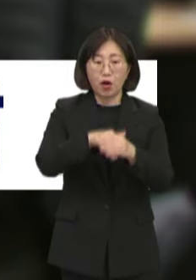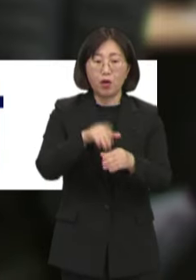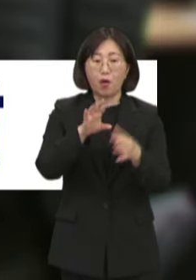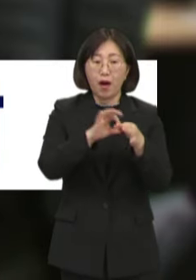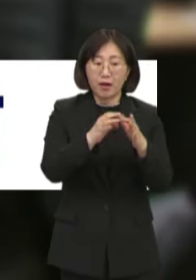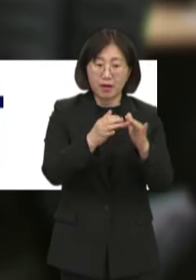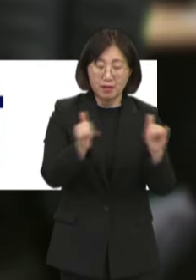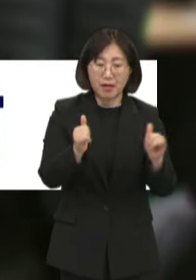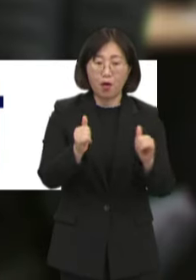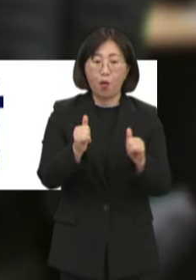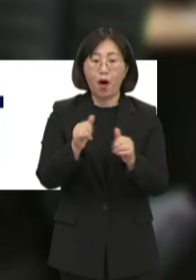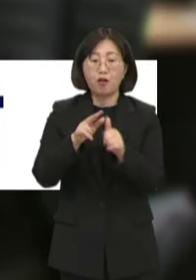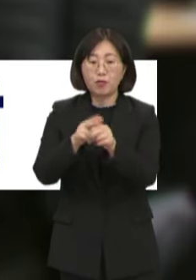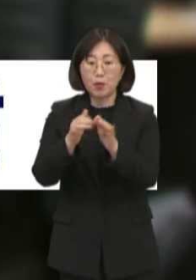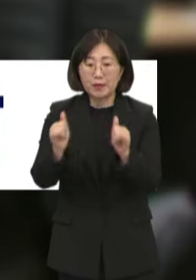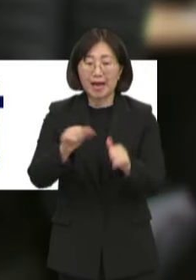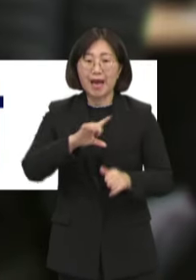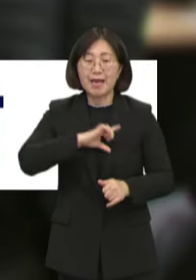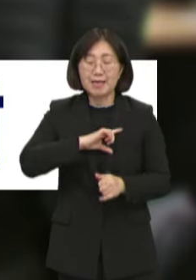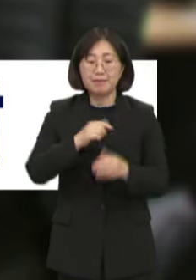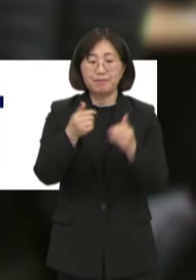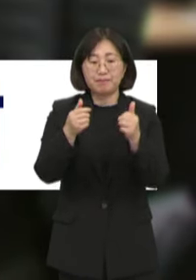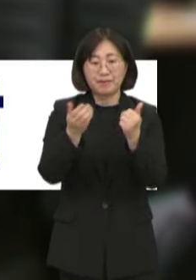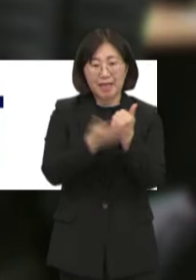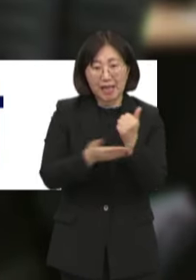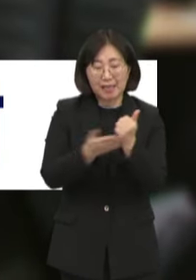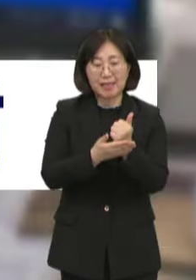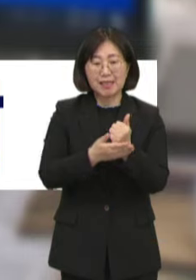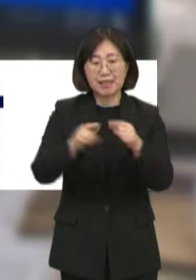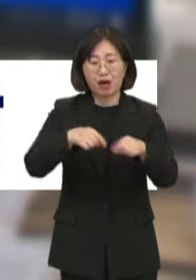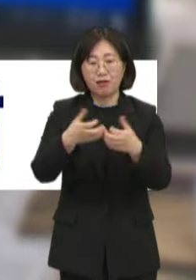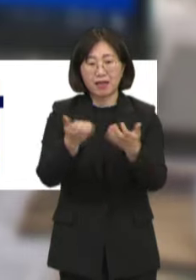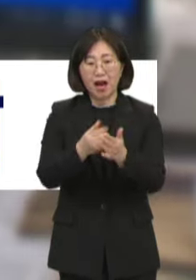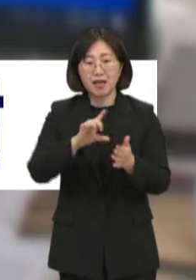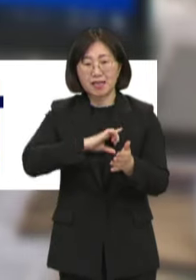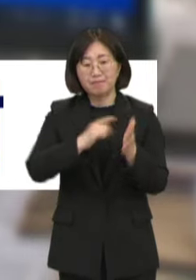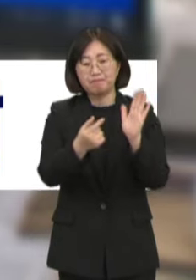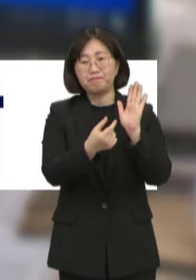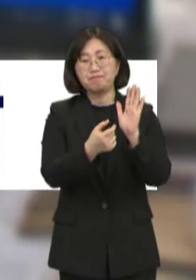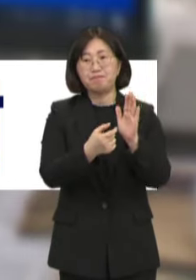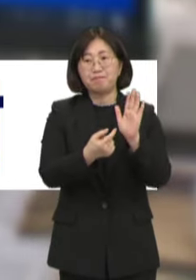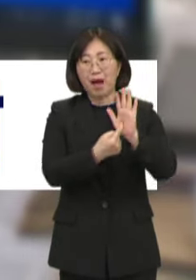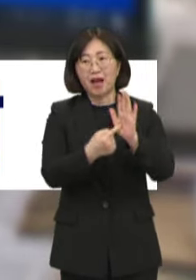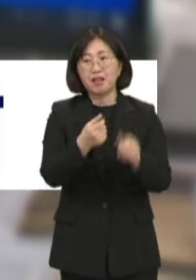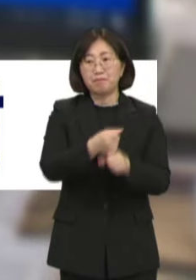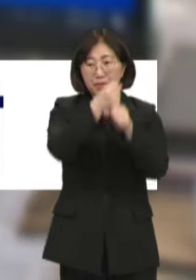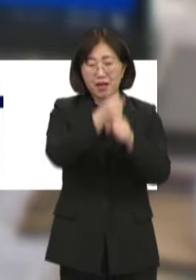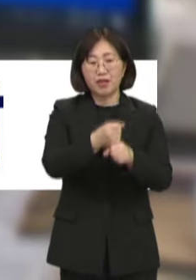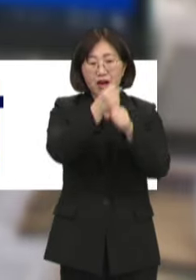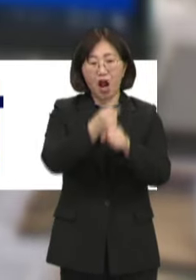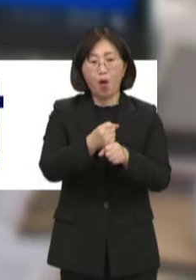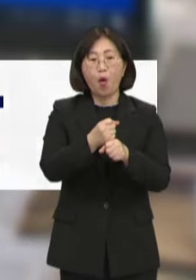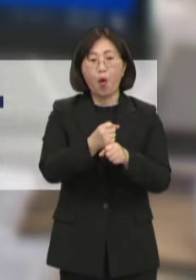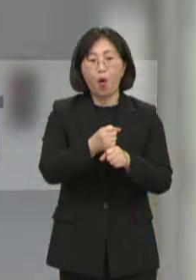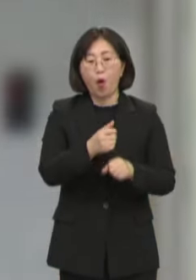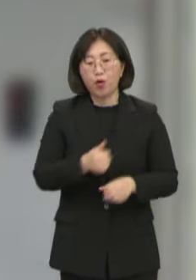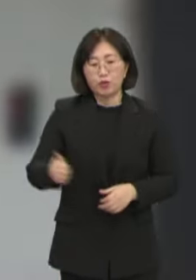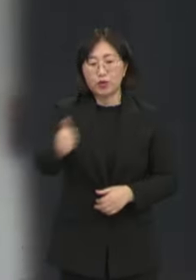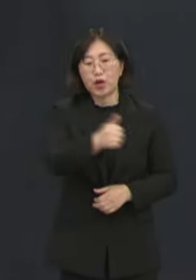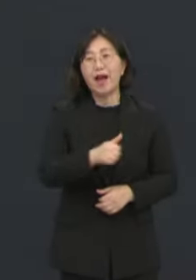관계자와 예비후보자의 성명과 사진, 정당의 명칭이 기재된 피켓 등을 이용해 선거군의 행사장을